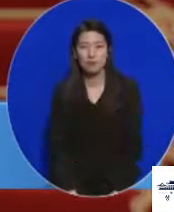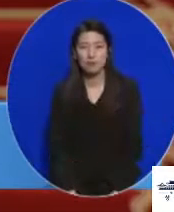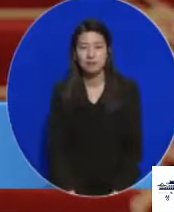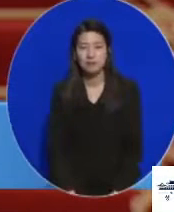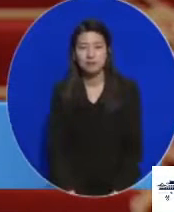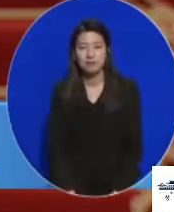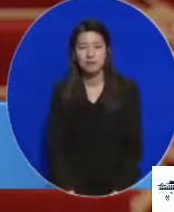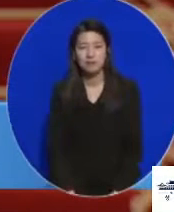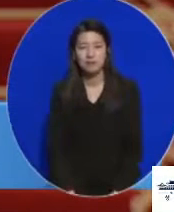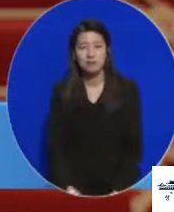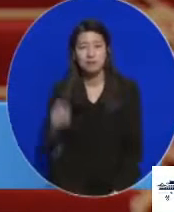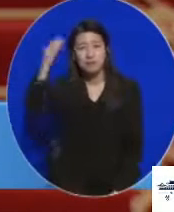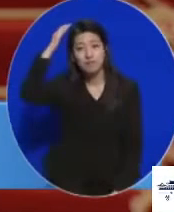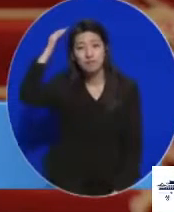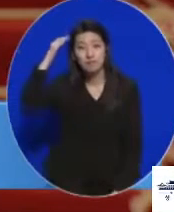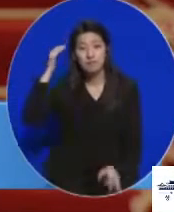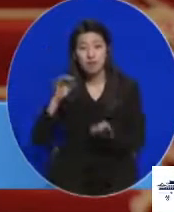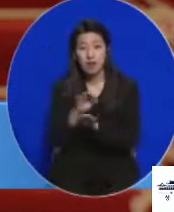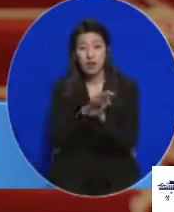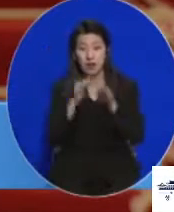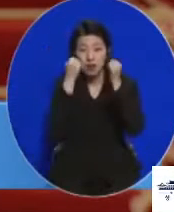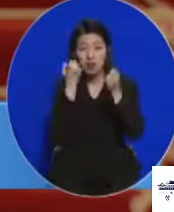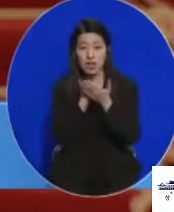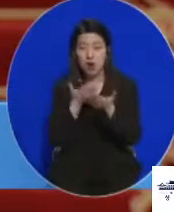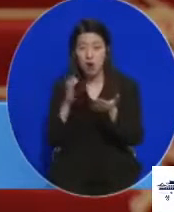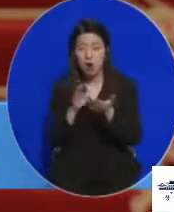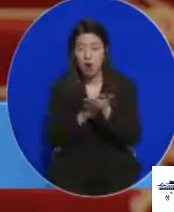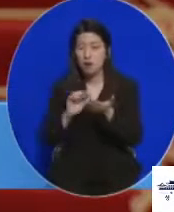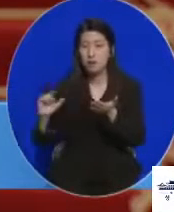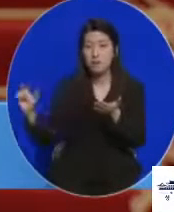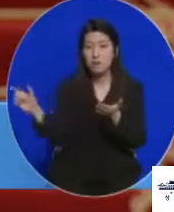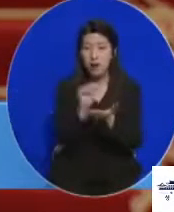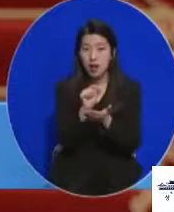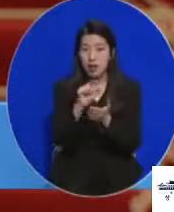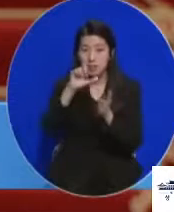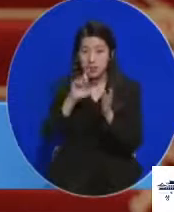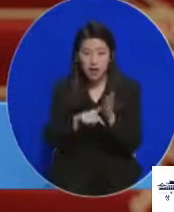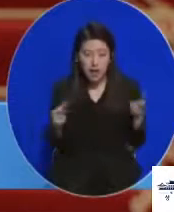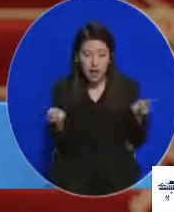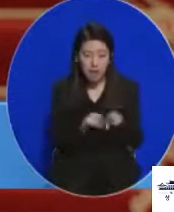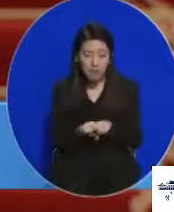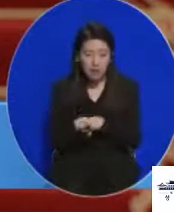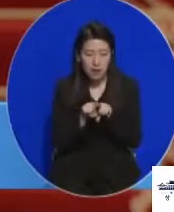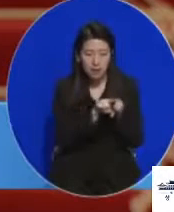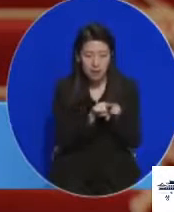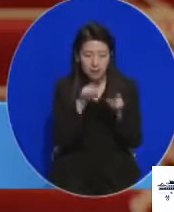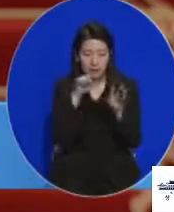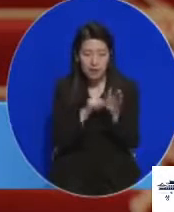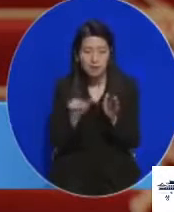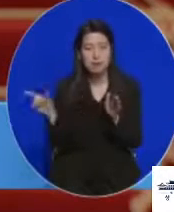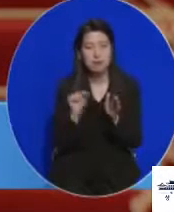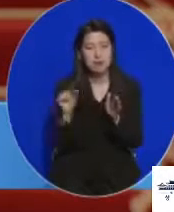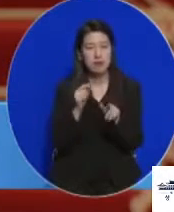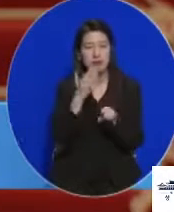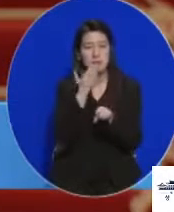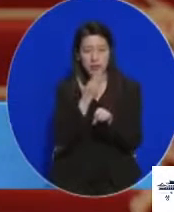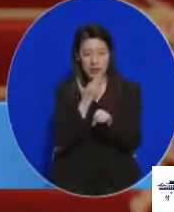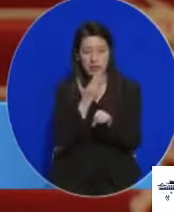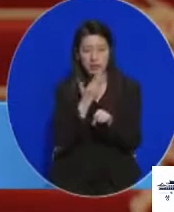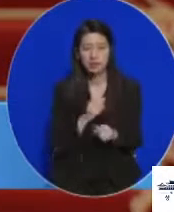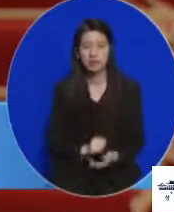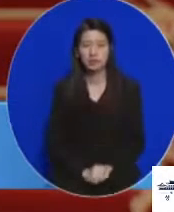우리경제의 혁신 속도는 상생의 힘을 통해 더욱 빨라질 것입니다 우리는 대